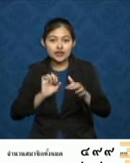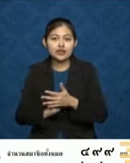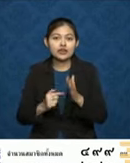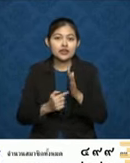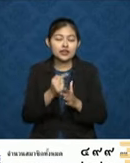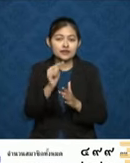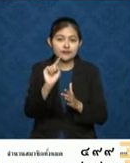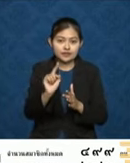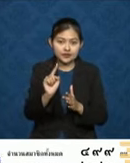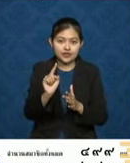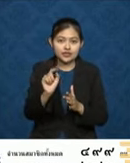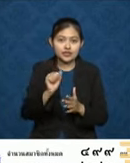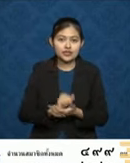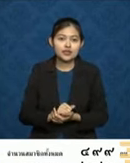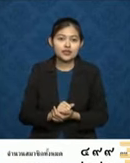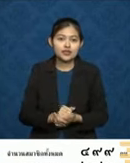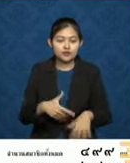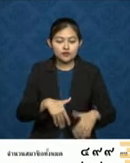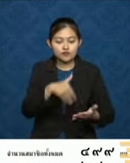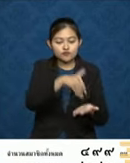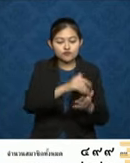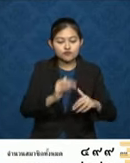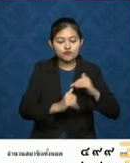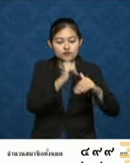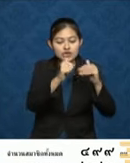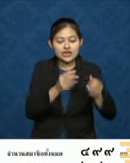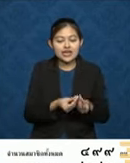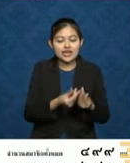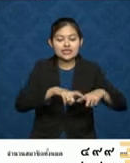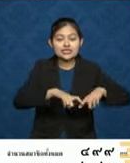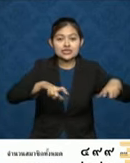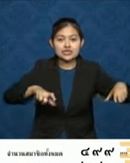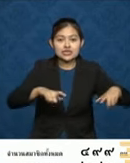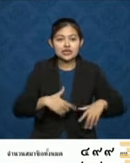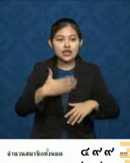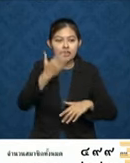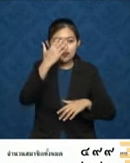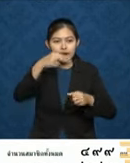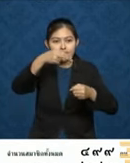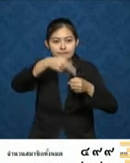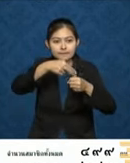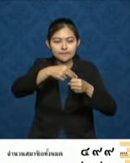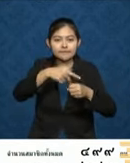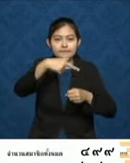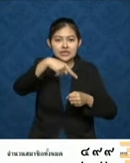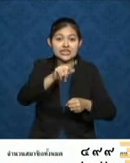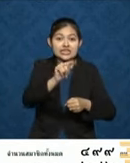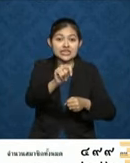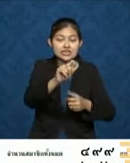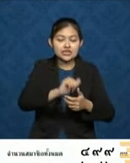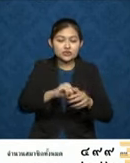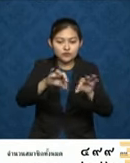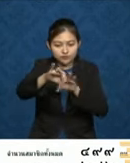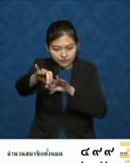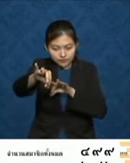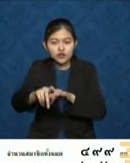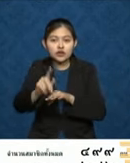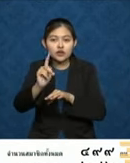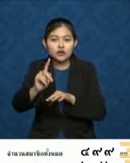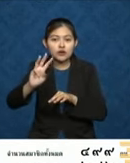เอ่อส่อแถวศูนย์พัฒนาที่ดินอ่าบริเวณหน้าปั๊มน้ำมัน PTนะคไปถึงหลักกิโลเมตที่